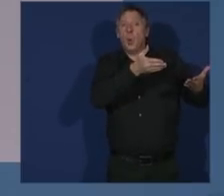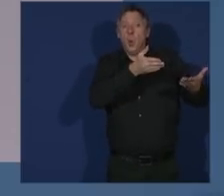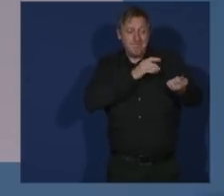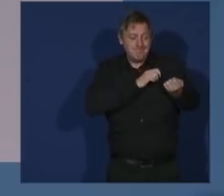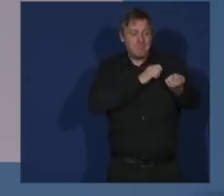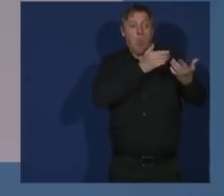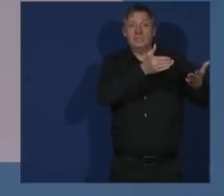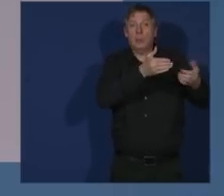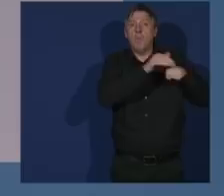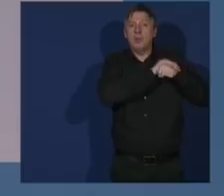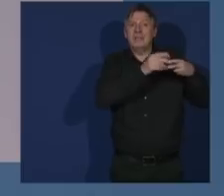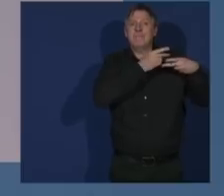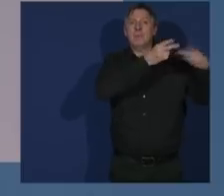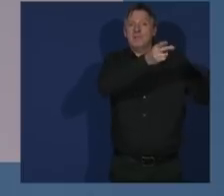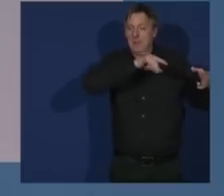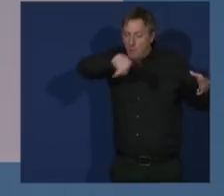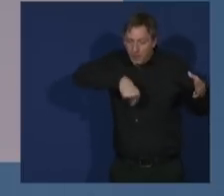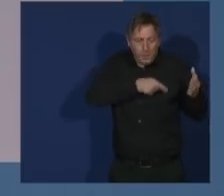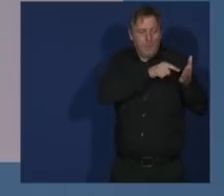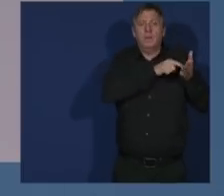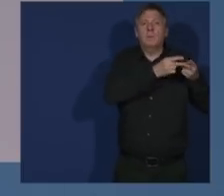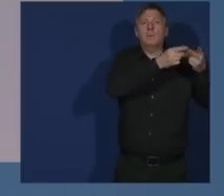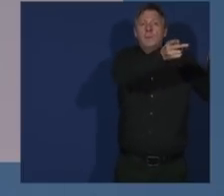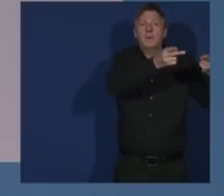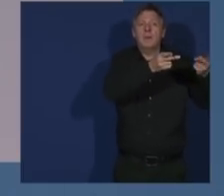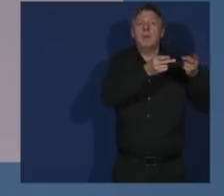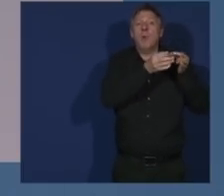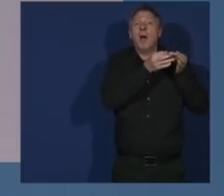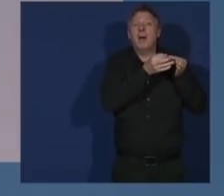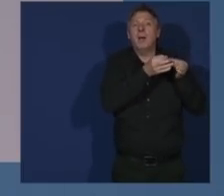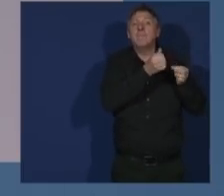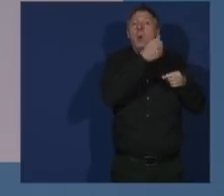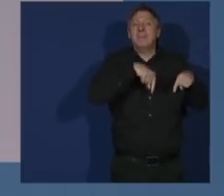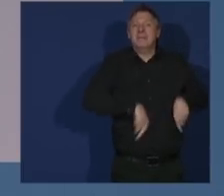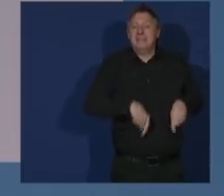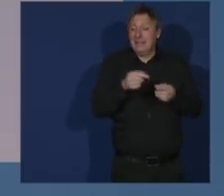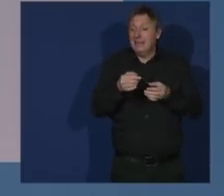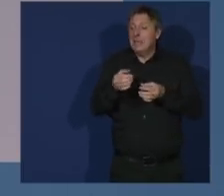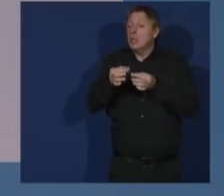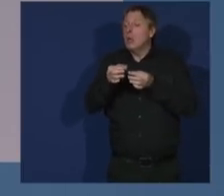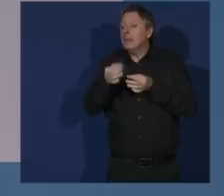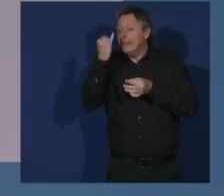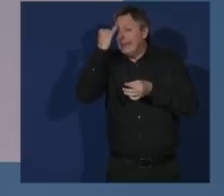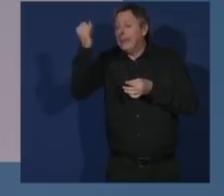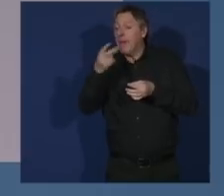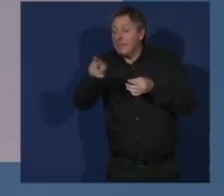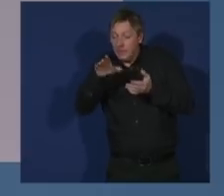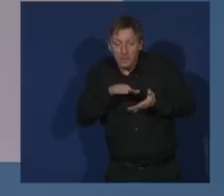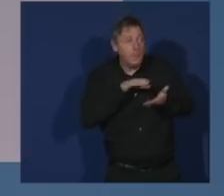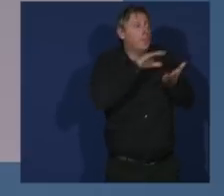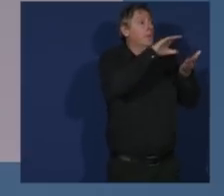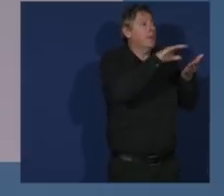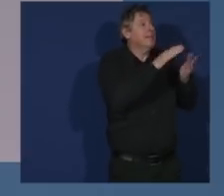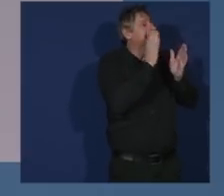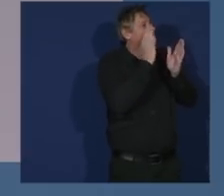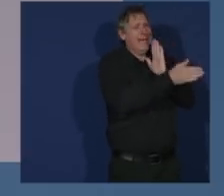ce défi, alors je remettrai ces solutions au Premier ministre, directement, personnellement,